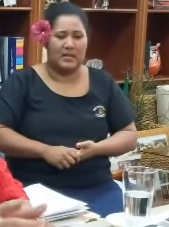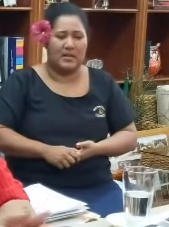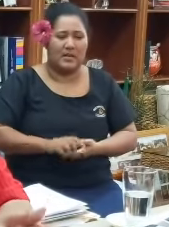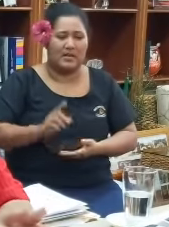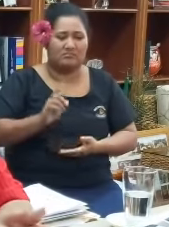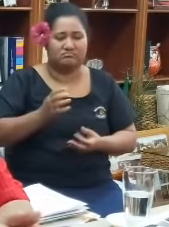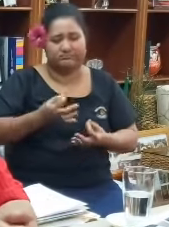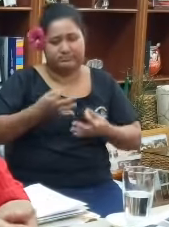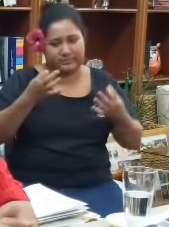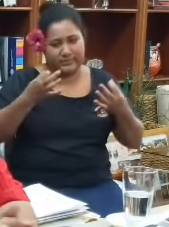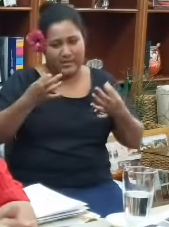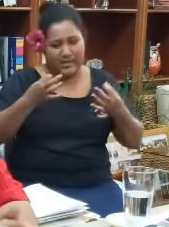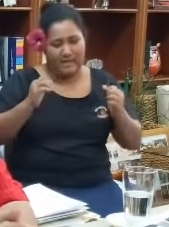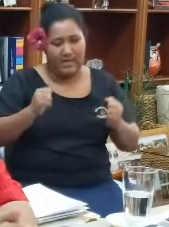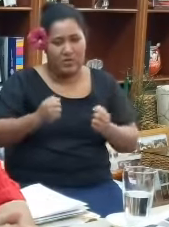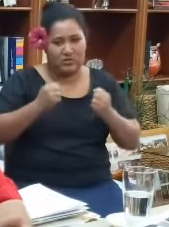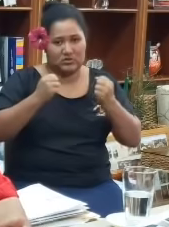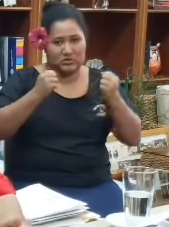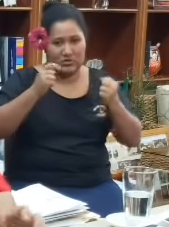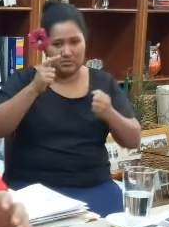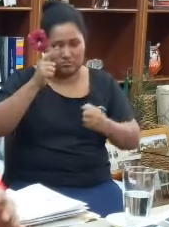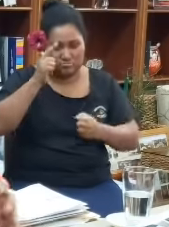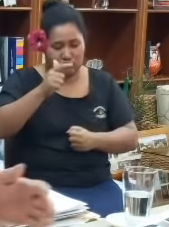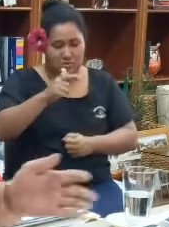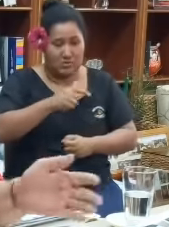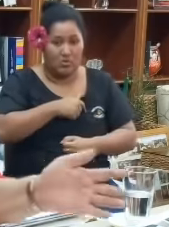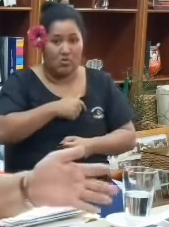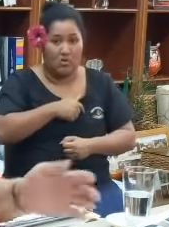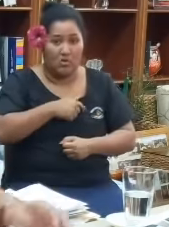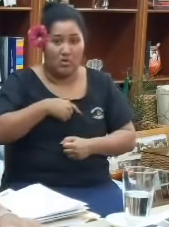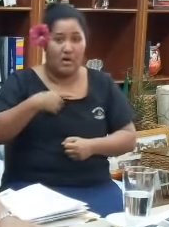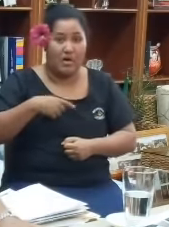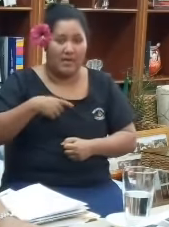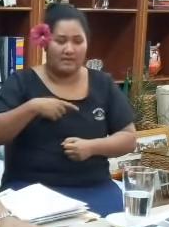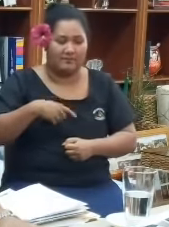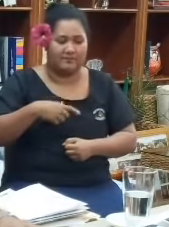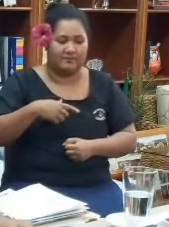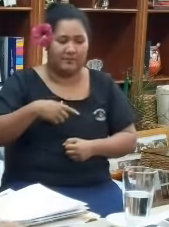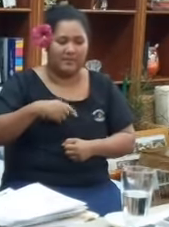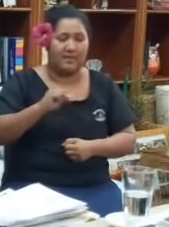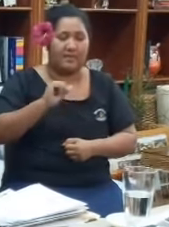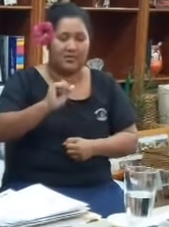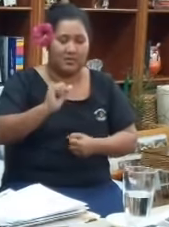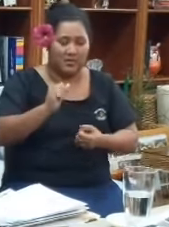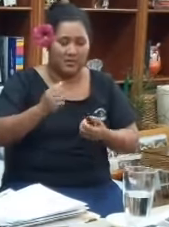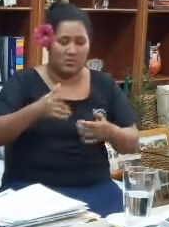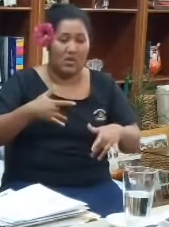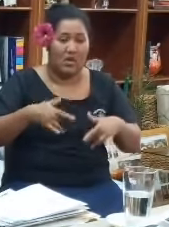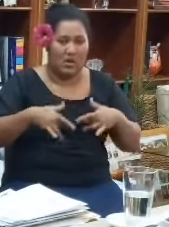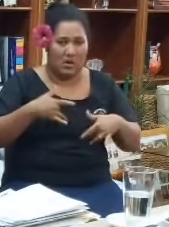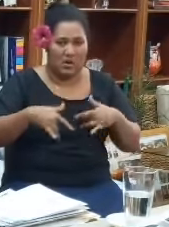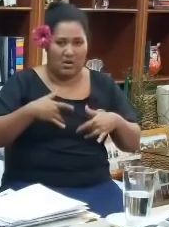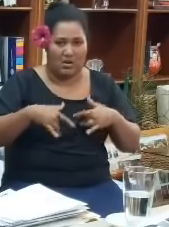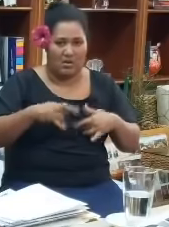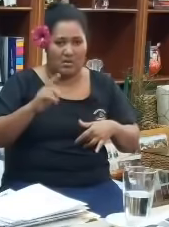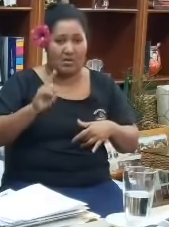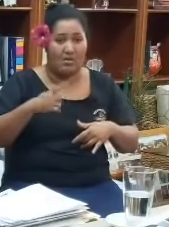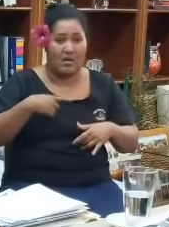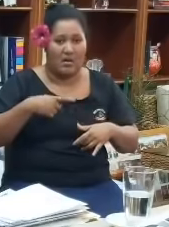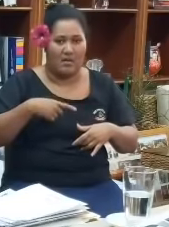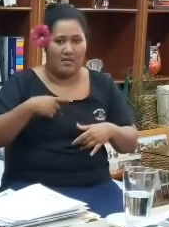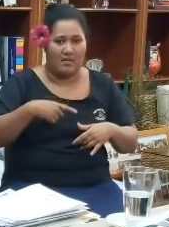malosi o ye ke pule lo lo o pe ua ku la fo wa ola a pe o es tanga volele le ale me